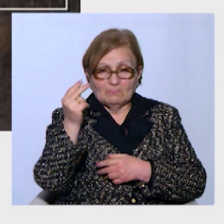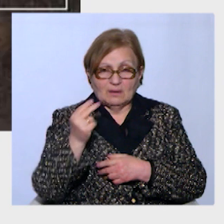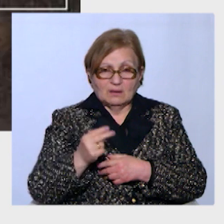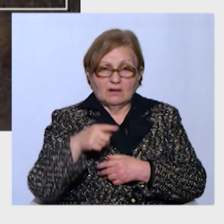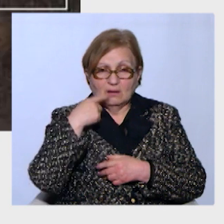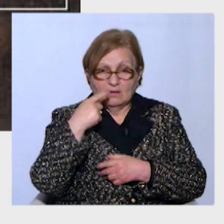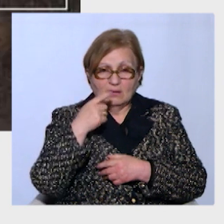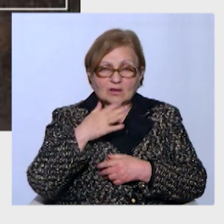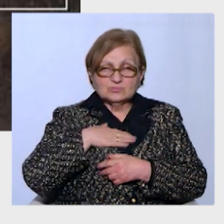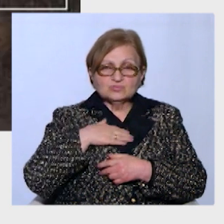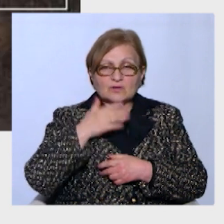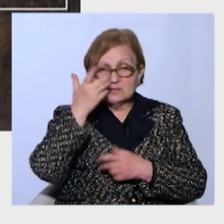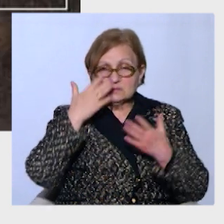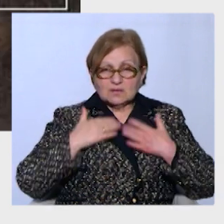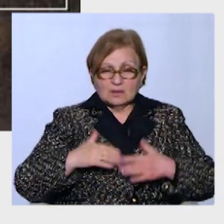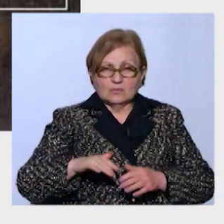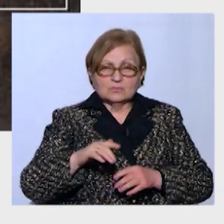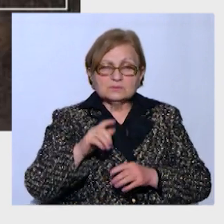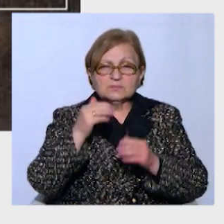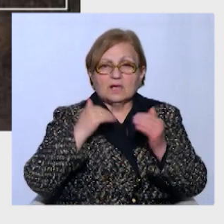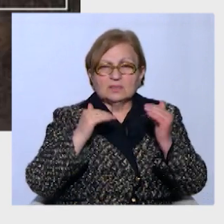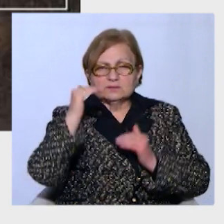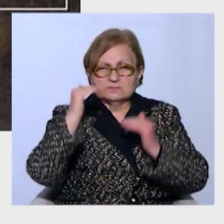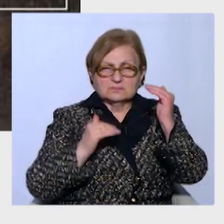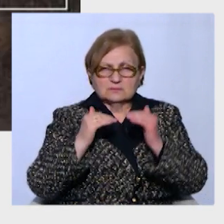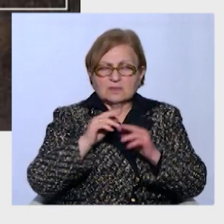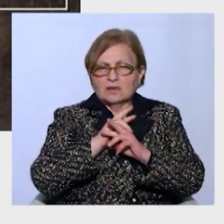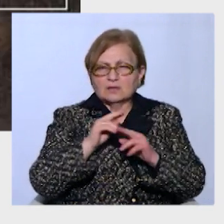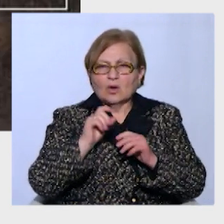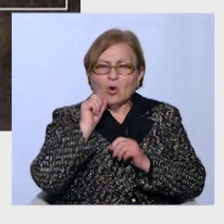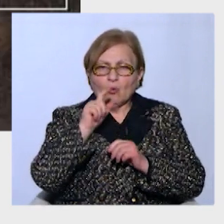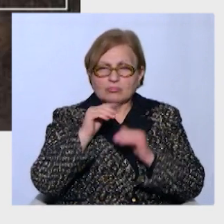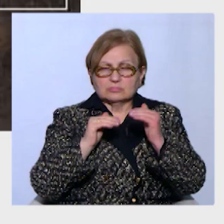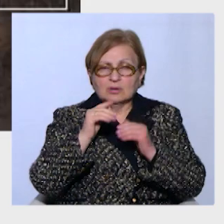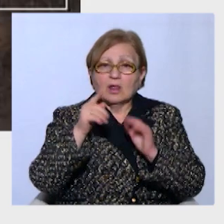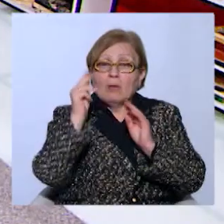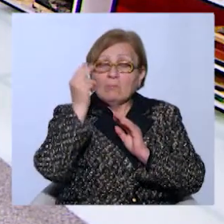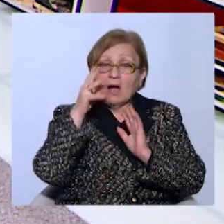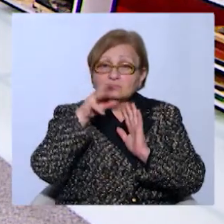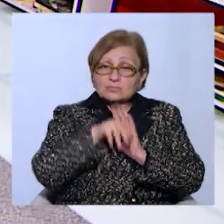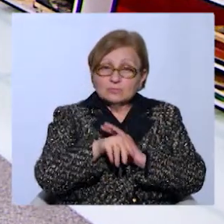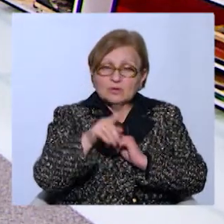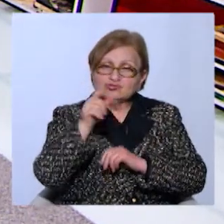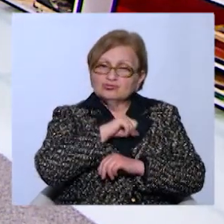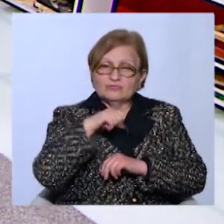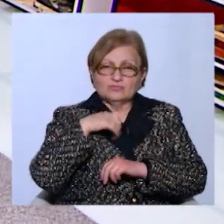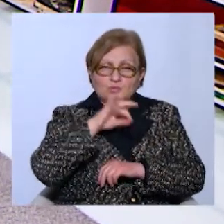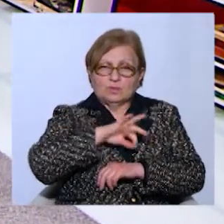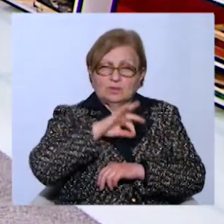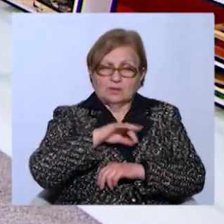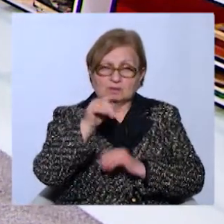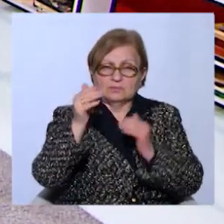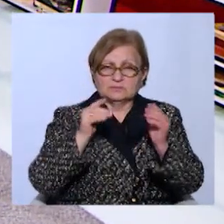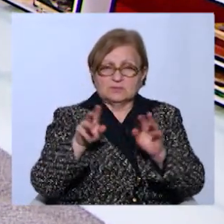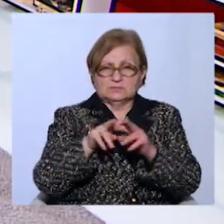აზრით ჩვენი სხეულის ნაწილებს შორის ფარდობა ოქროს ფარდობასთან არის ძალიან ახლოს და მხატვრობაში ხშირად იყენებდა ოქროს